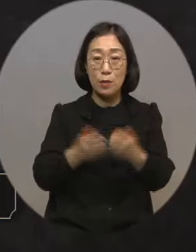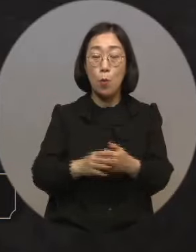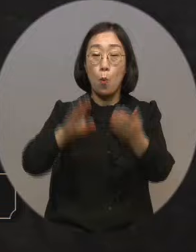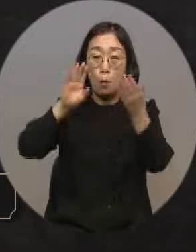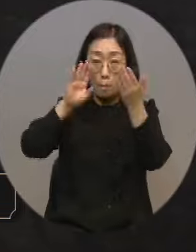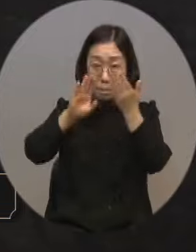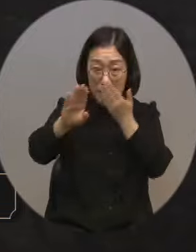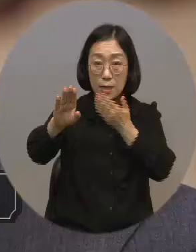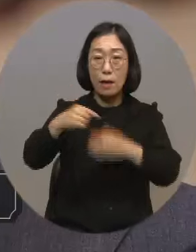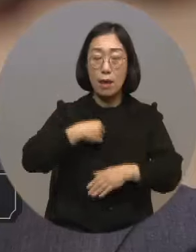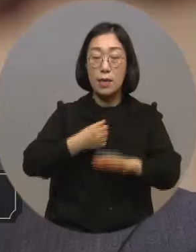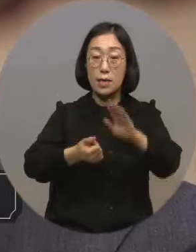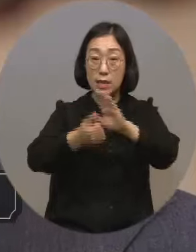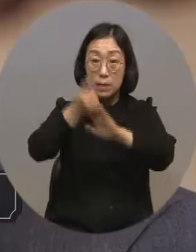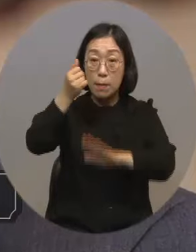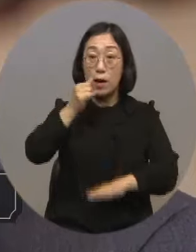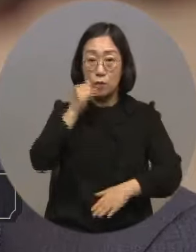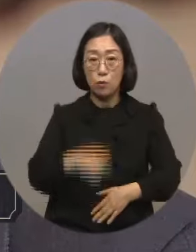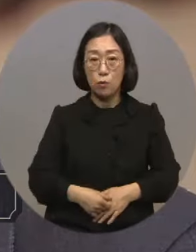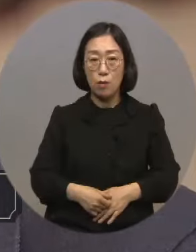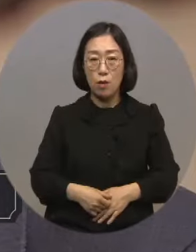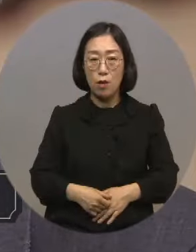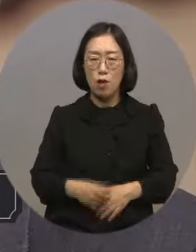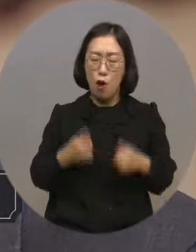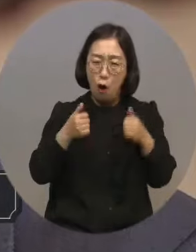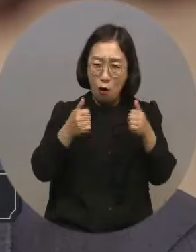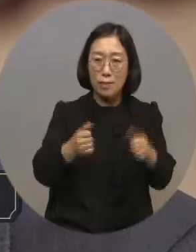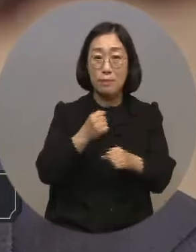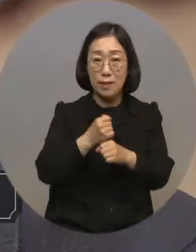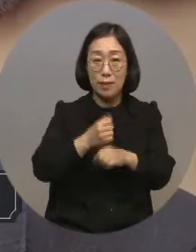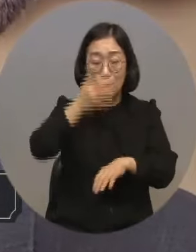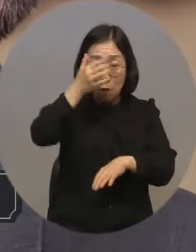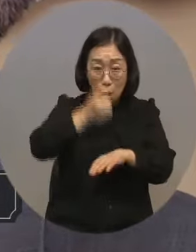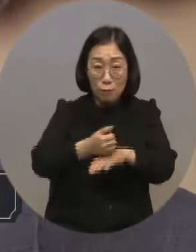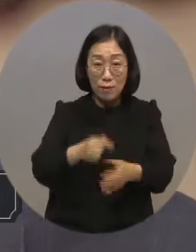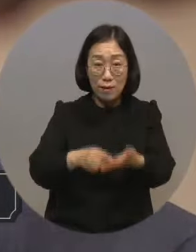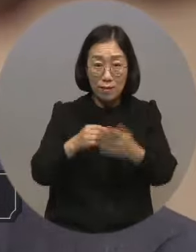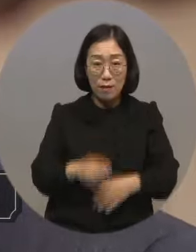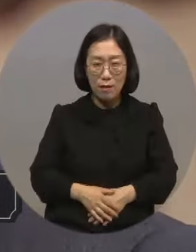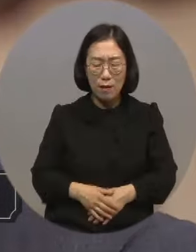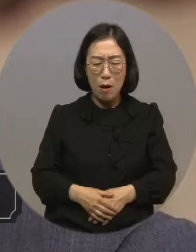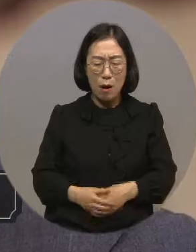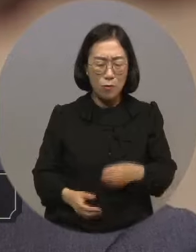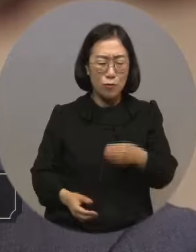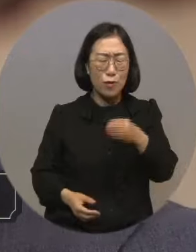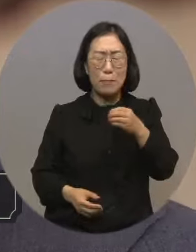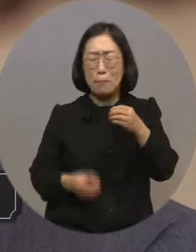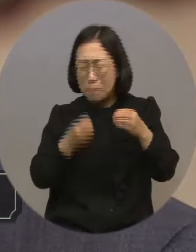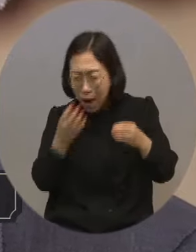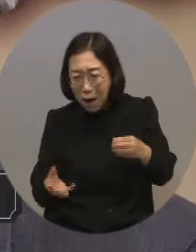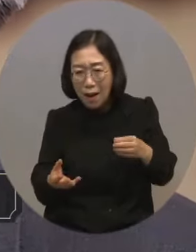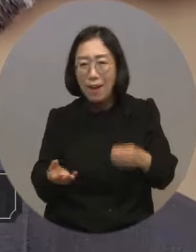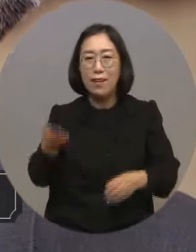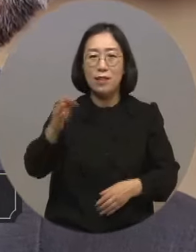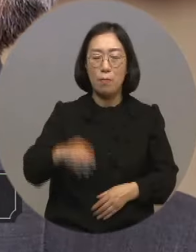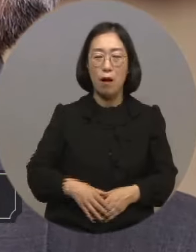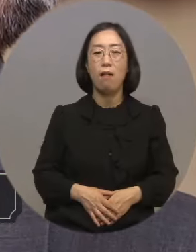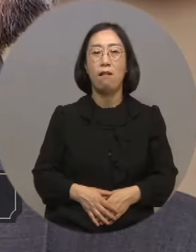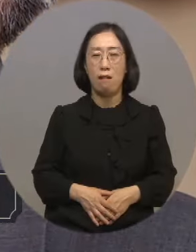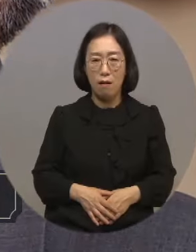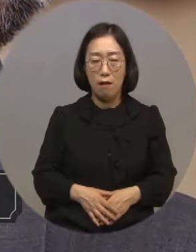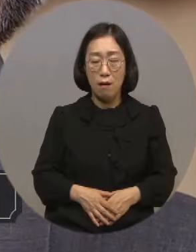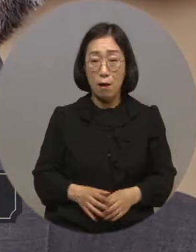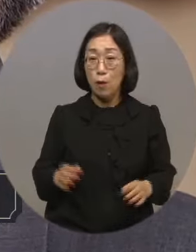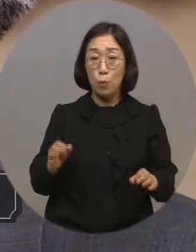있으니까. 그렇죠. 그죠? 예, 열심히 해서 첫 제품이 나왔는데 아까처럼 어떤 분이 제 앞에서 확 뱉었지만 아 그래 이렇게 뱉을 정도로